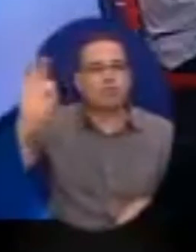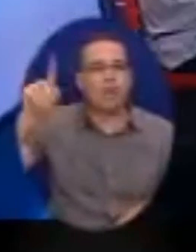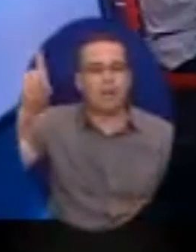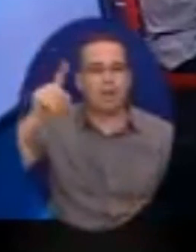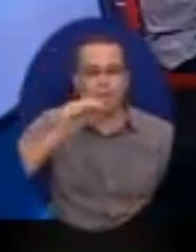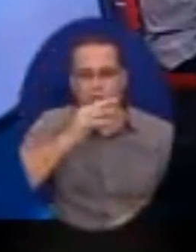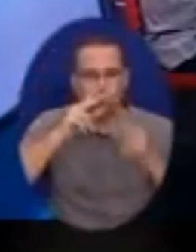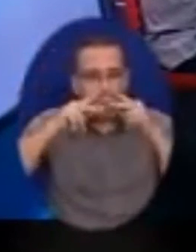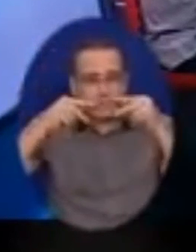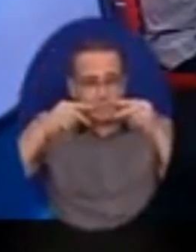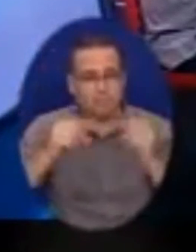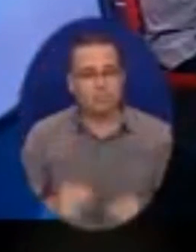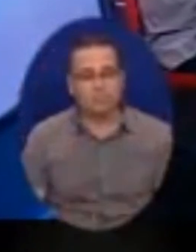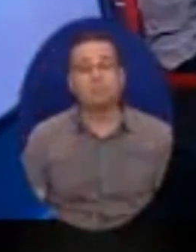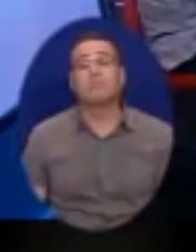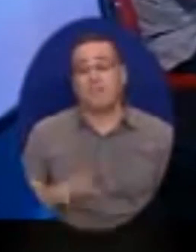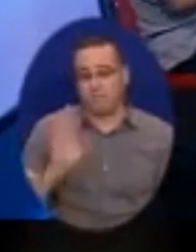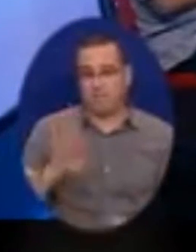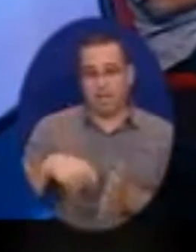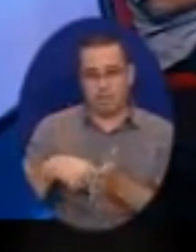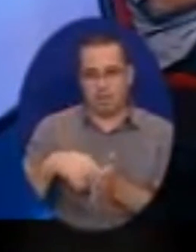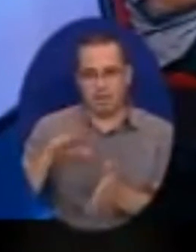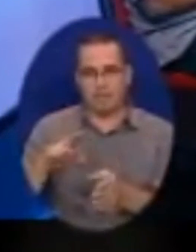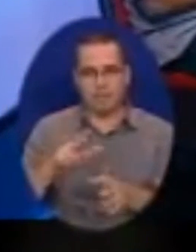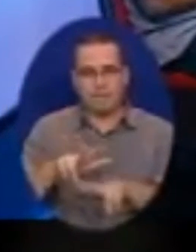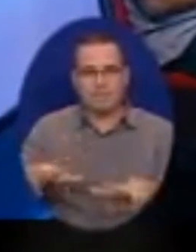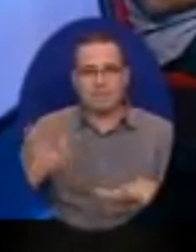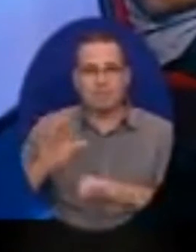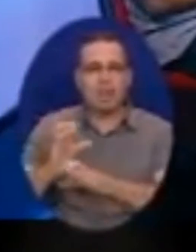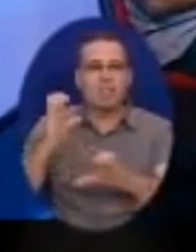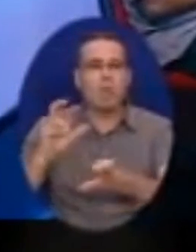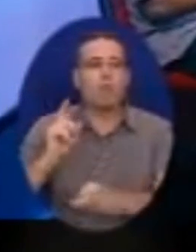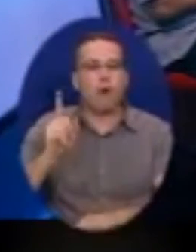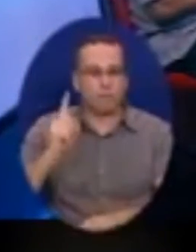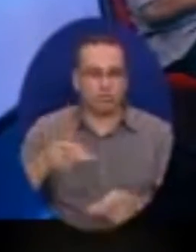ולתקן את מחדל התחבורה. נכון, בהחלט כן. אני מאוד מודה לשניכם. תודה רבה.